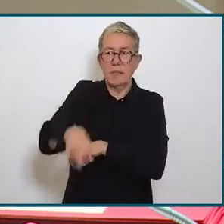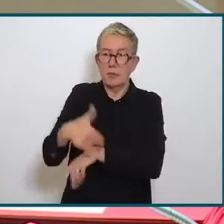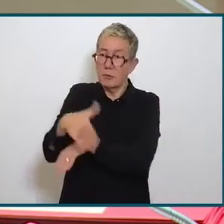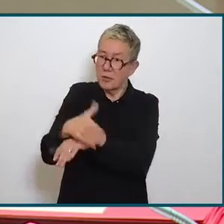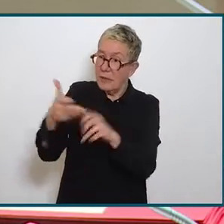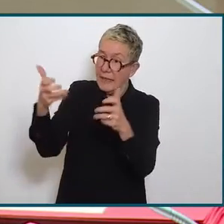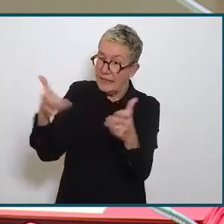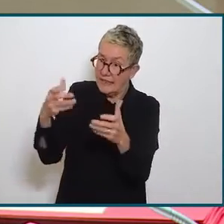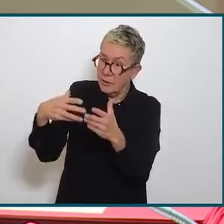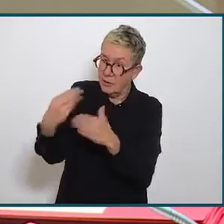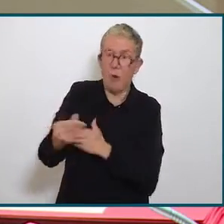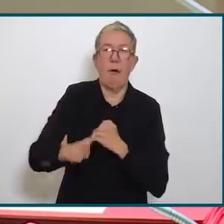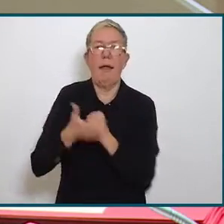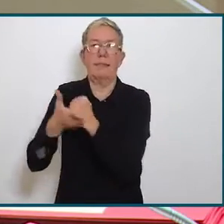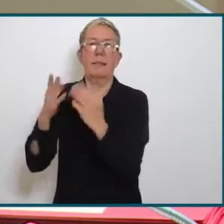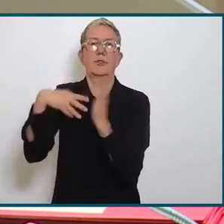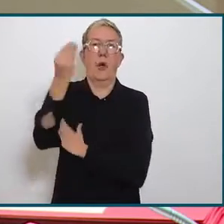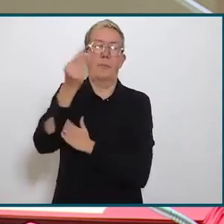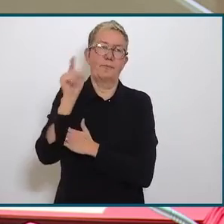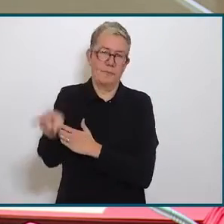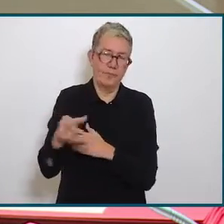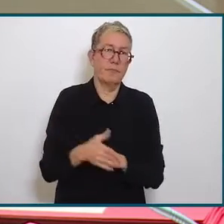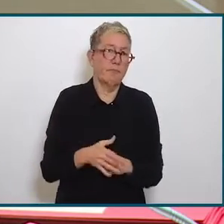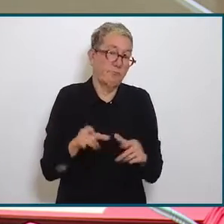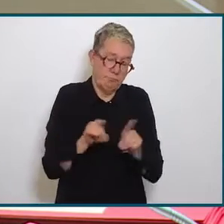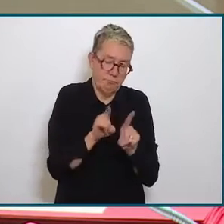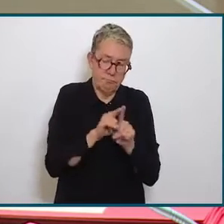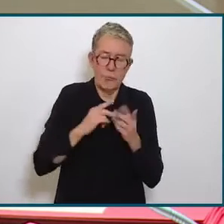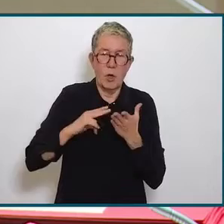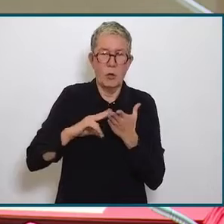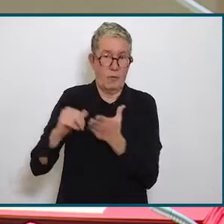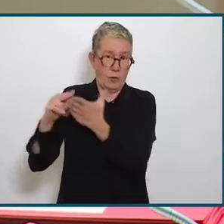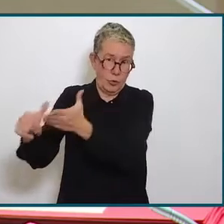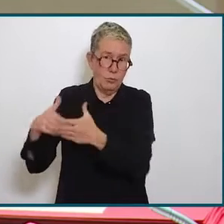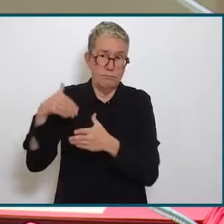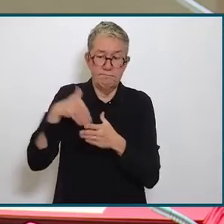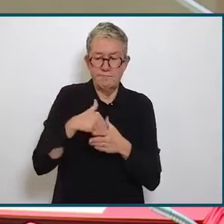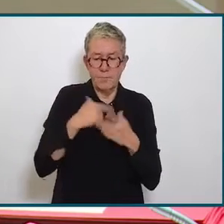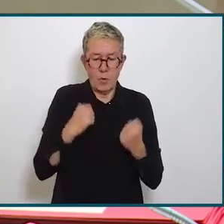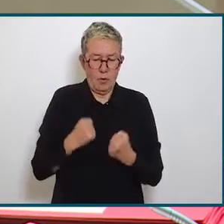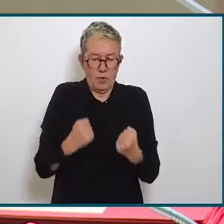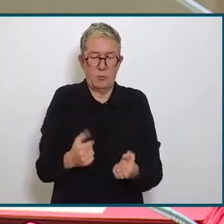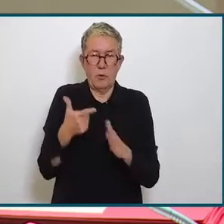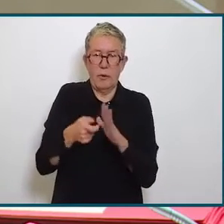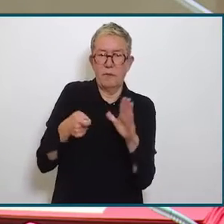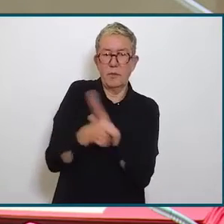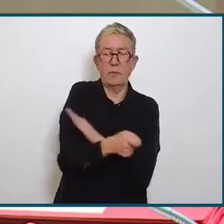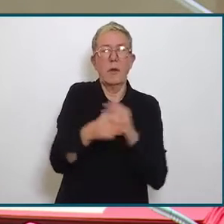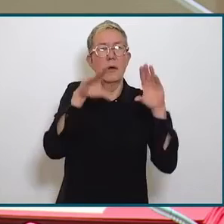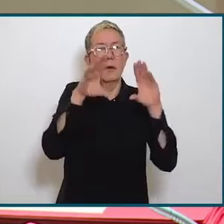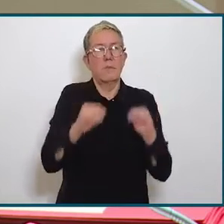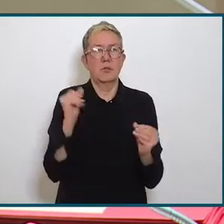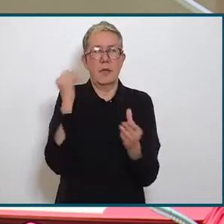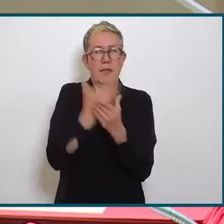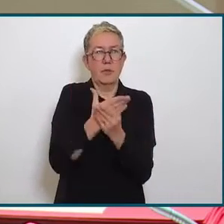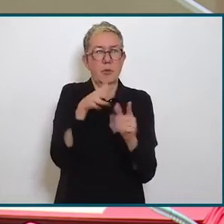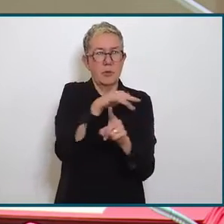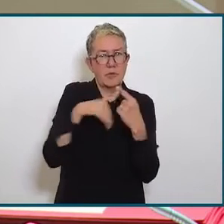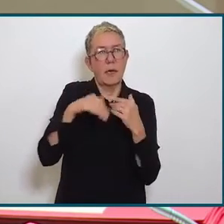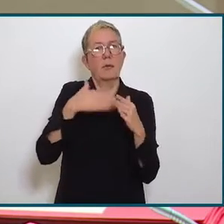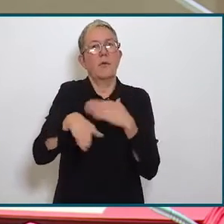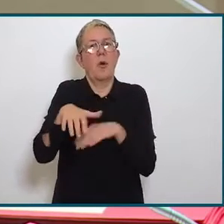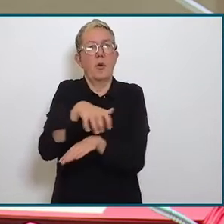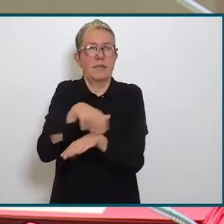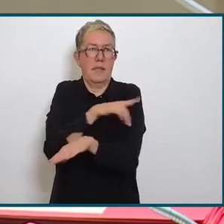sortir. Enfin, nous avons également inscrit dans cette convention notre engagement à financer un poste d'intervenant social en commissariat,